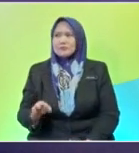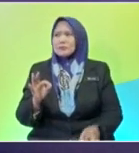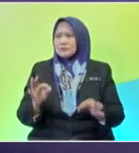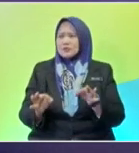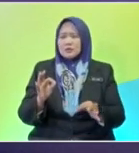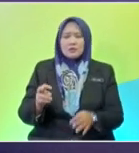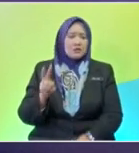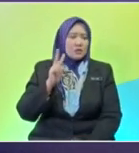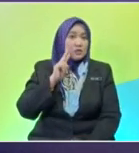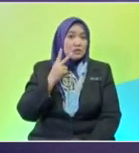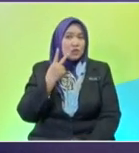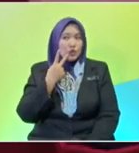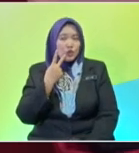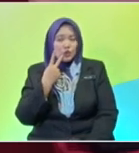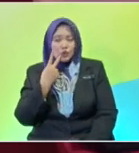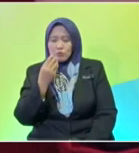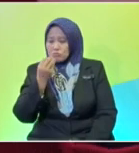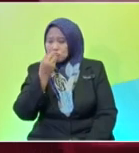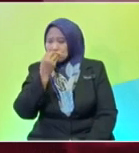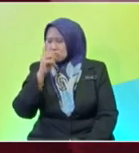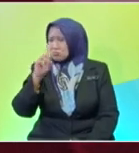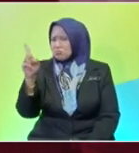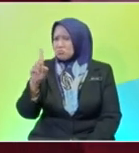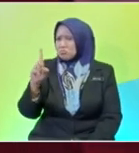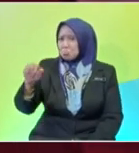makanan apa tuh Halo